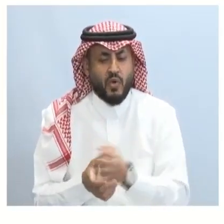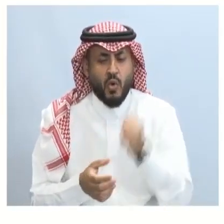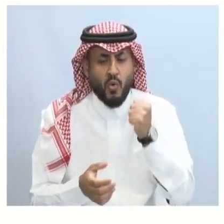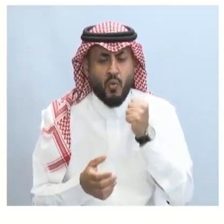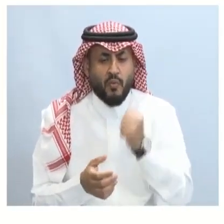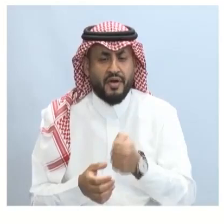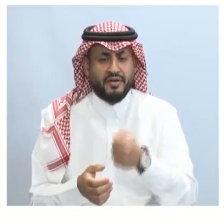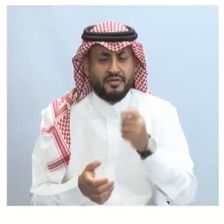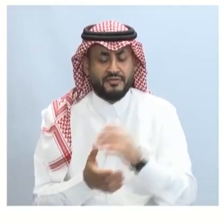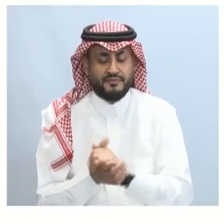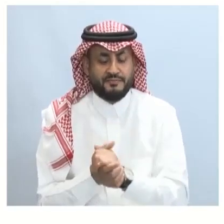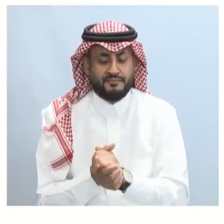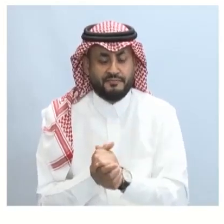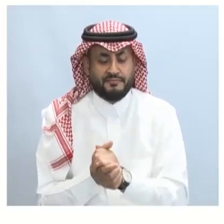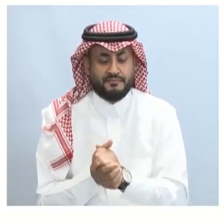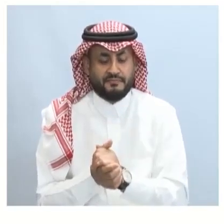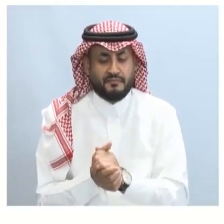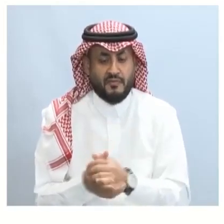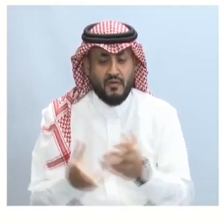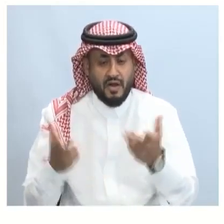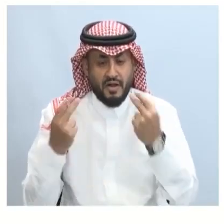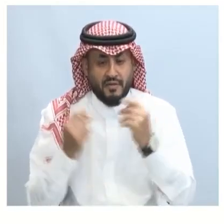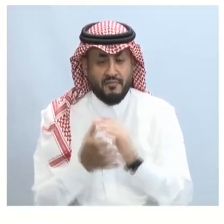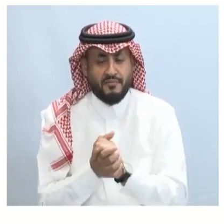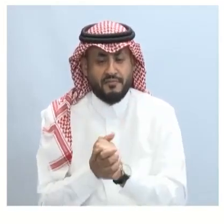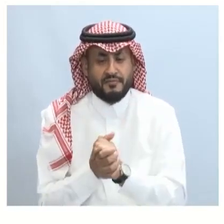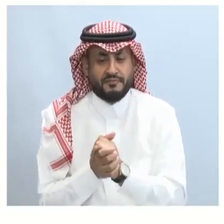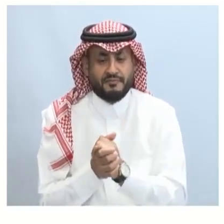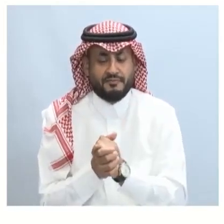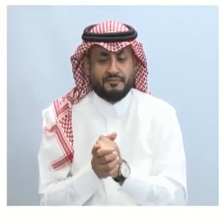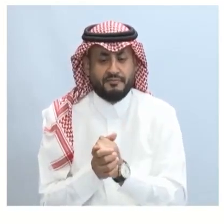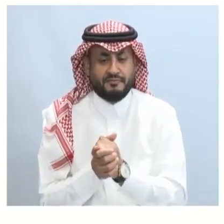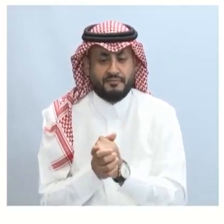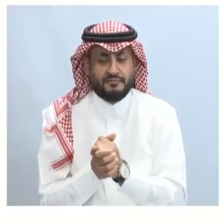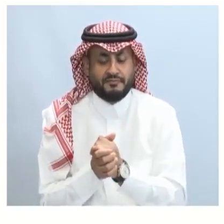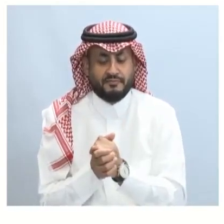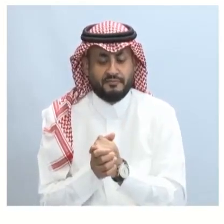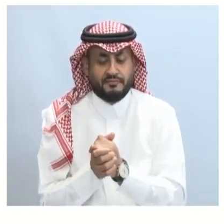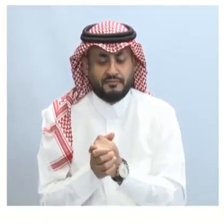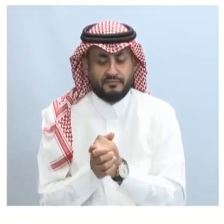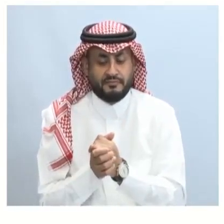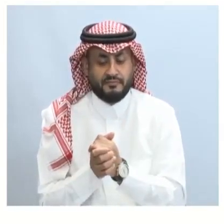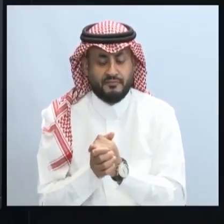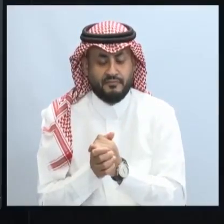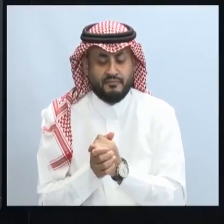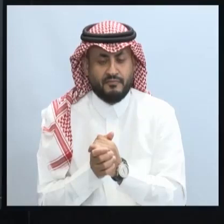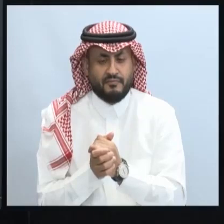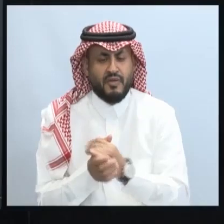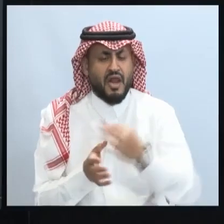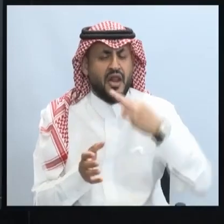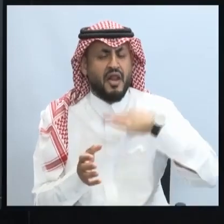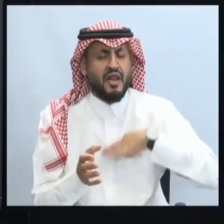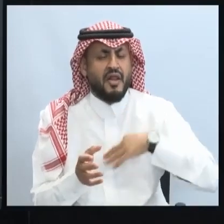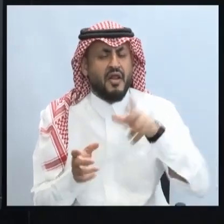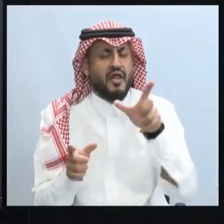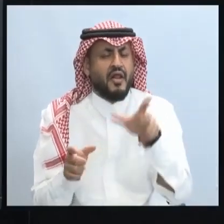والتواضع والعلم والزهد اذا نستفيد من هذا الحديث ماذا نستفيد